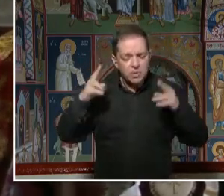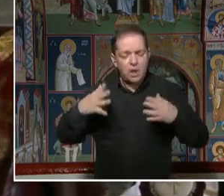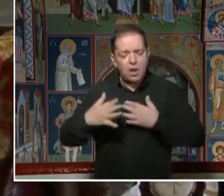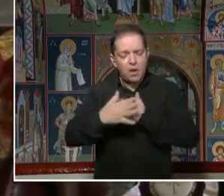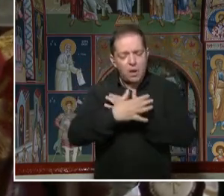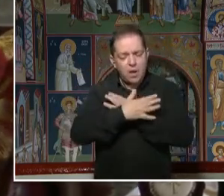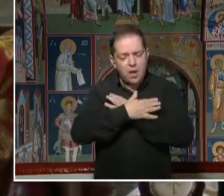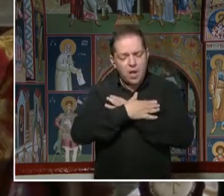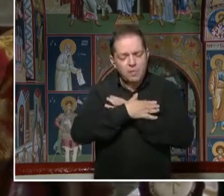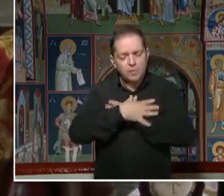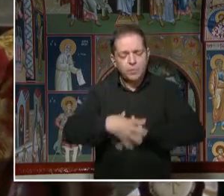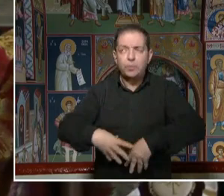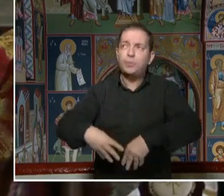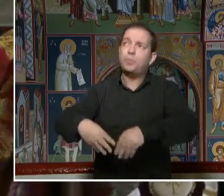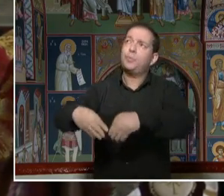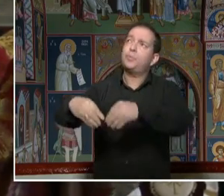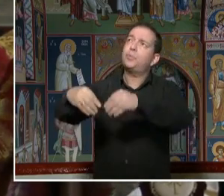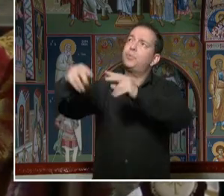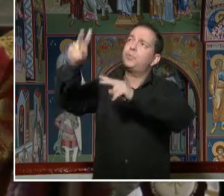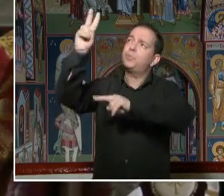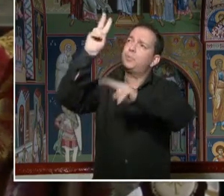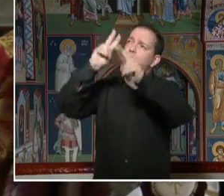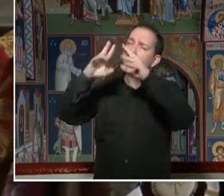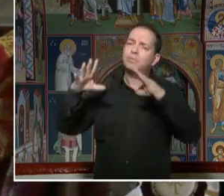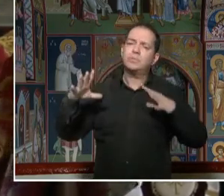αδίκως τελειωθέντων θυμάτων.